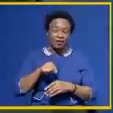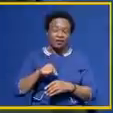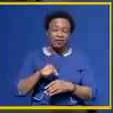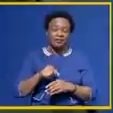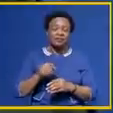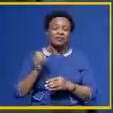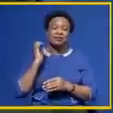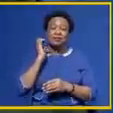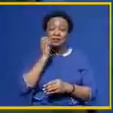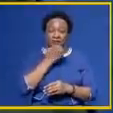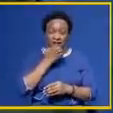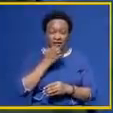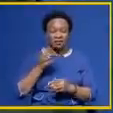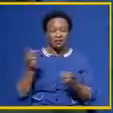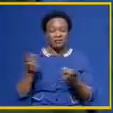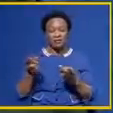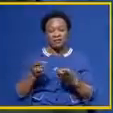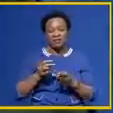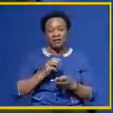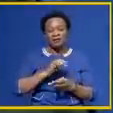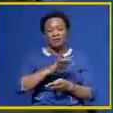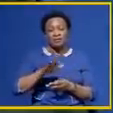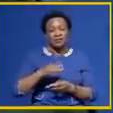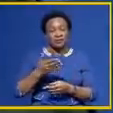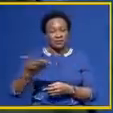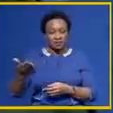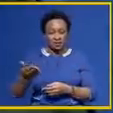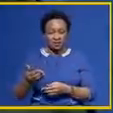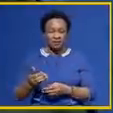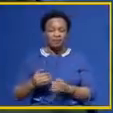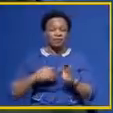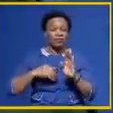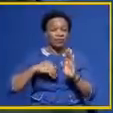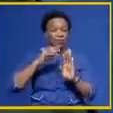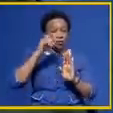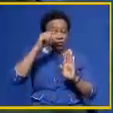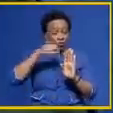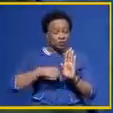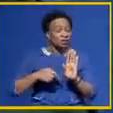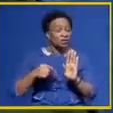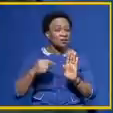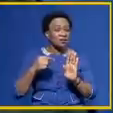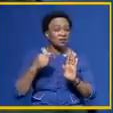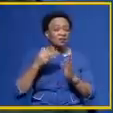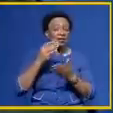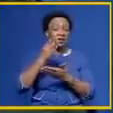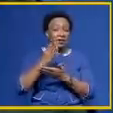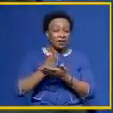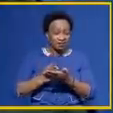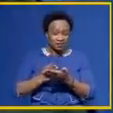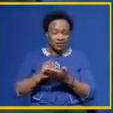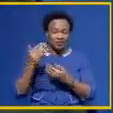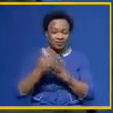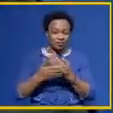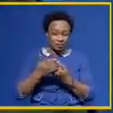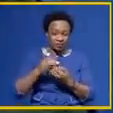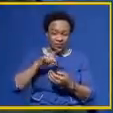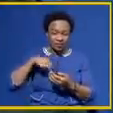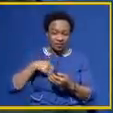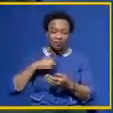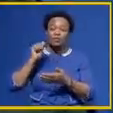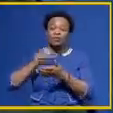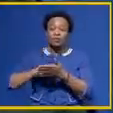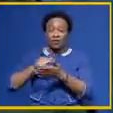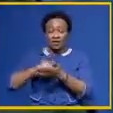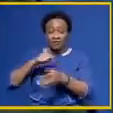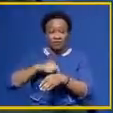kadhalika ziwa Tanganyika. Nyanda za juu kusini magharibi mwa nchi yetu, maeneo ya katikati mwa nchi yetu tukitarajia kuwa na hali ukavu